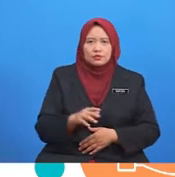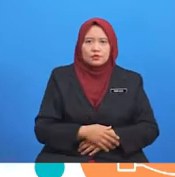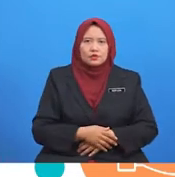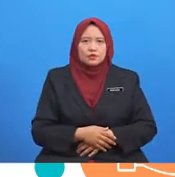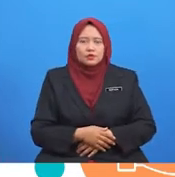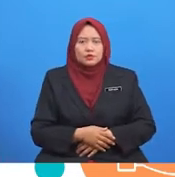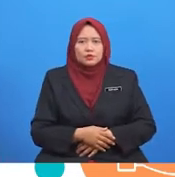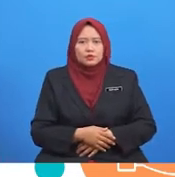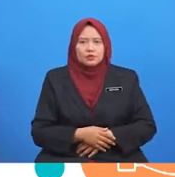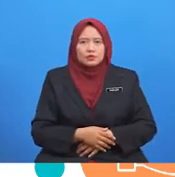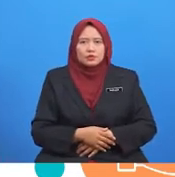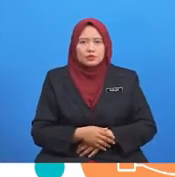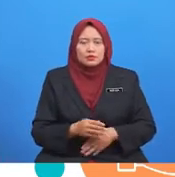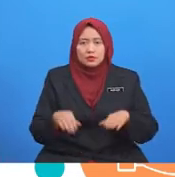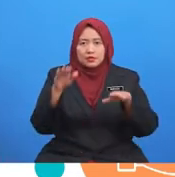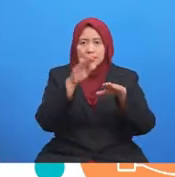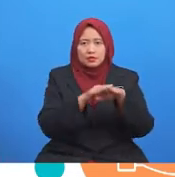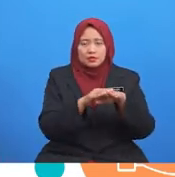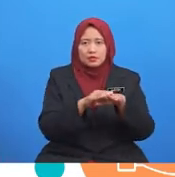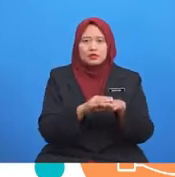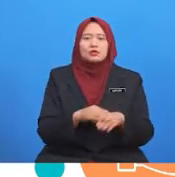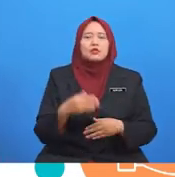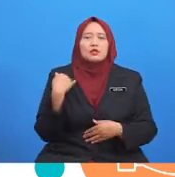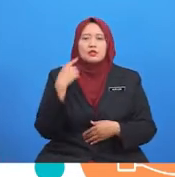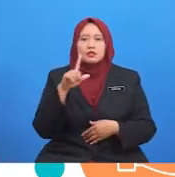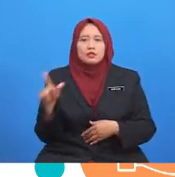Di atas merupakan A.